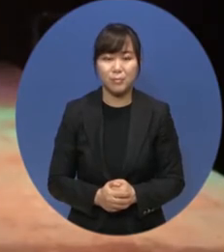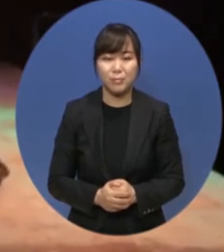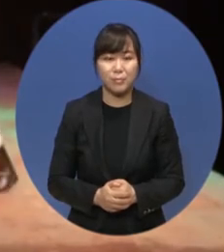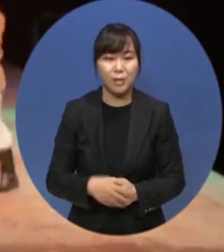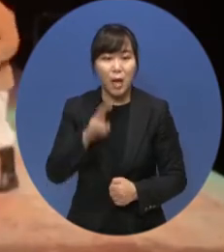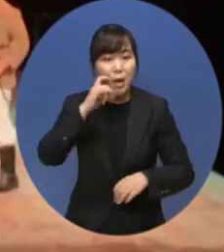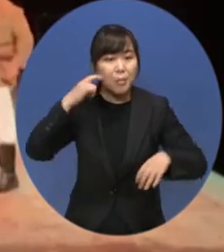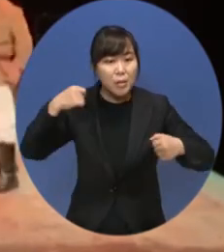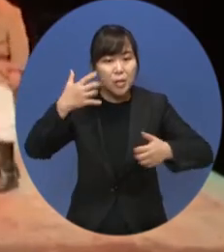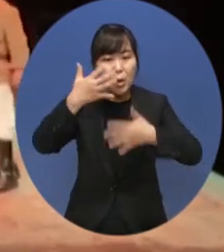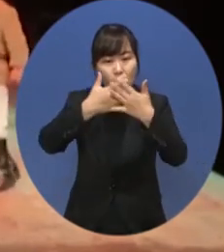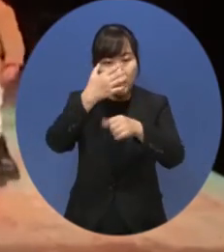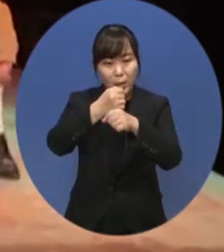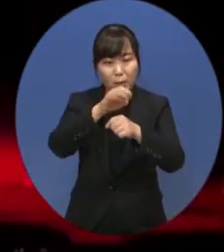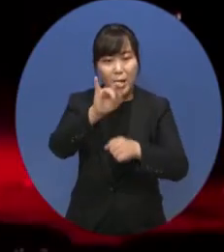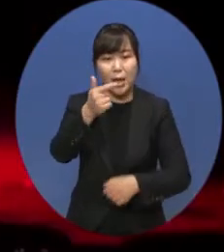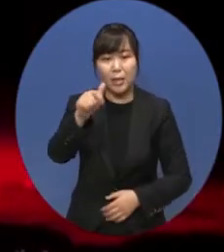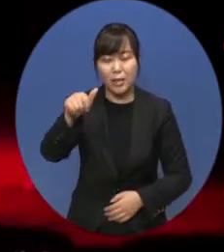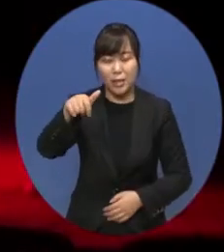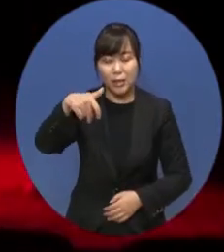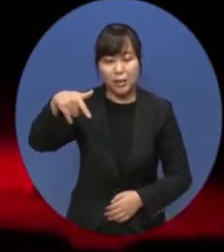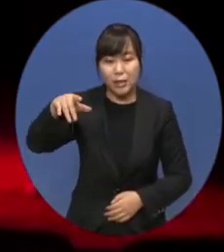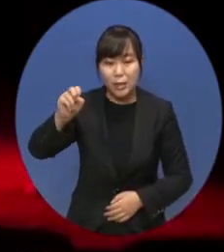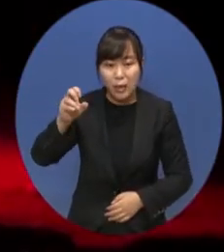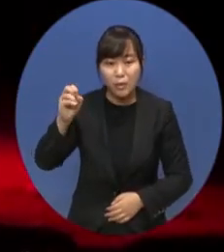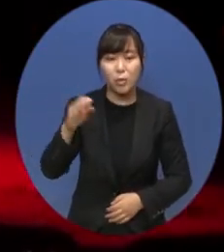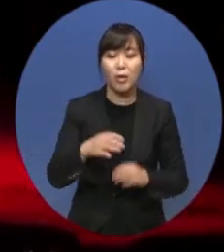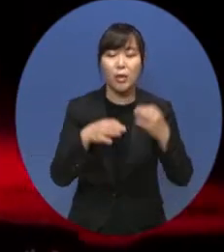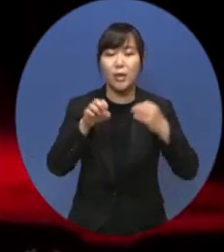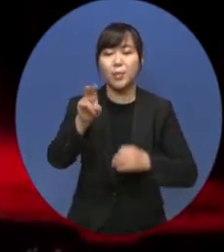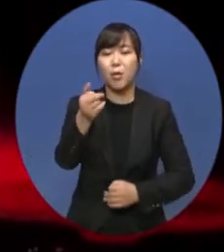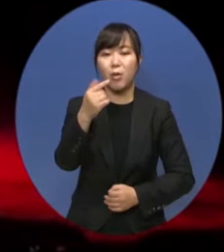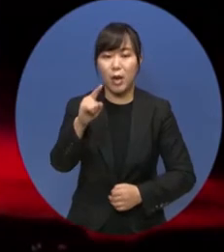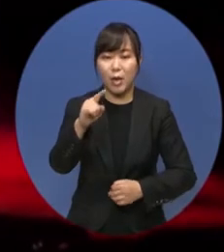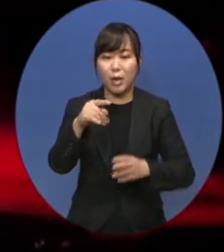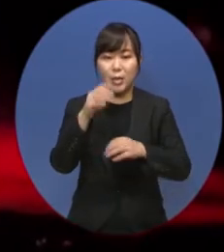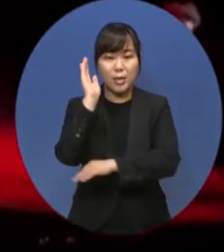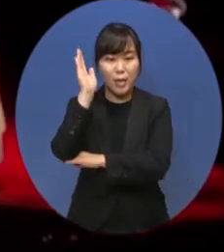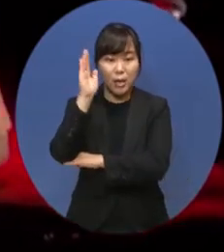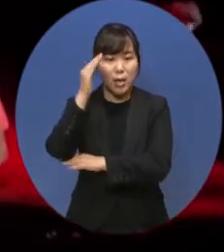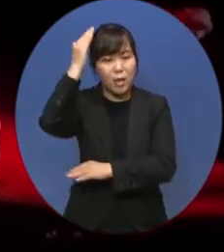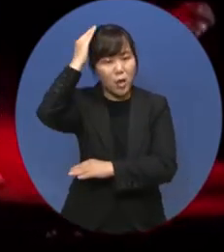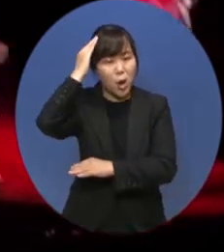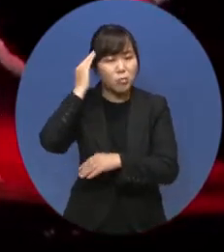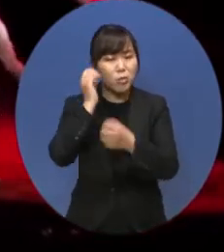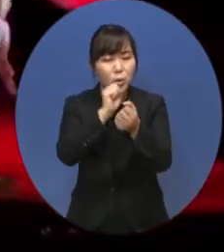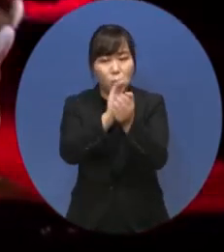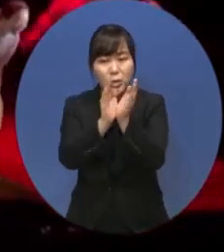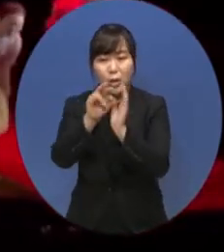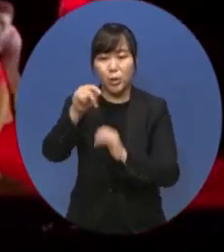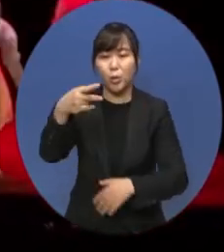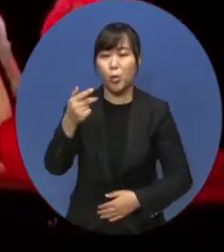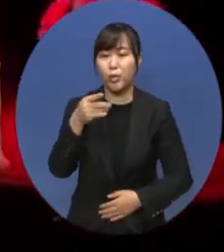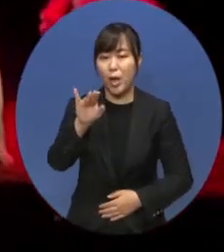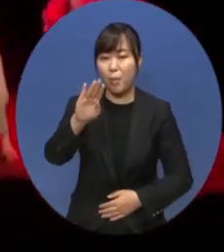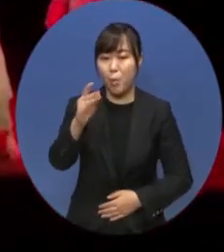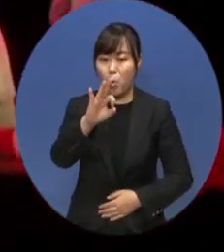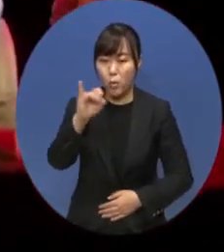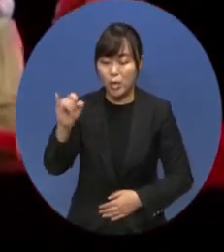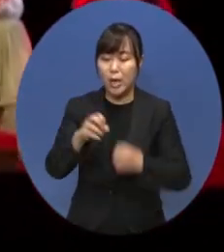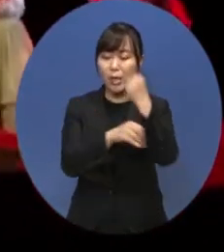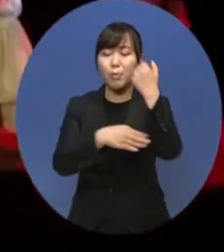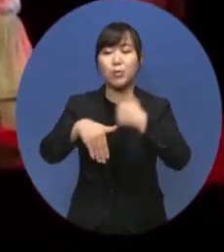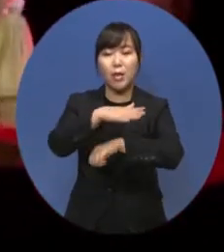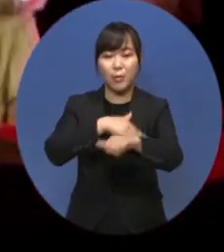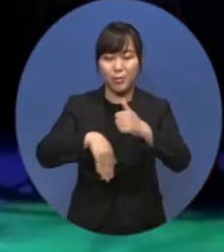뮤지컬과 영어로도 만들어진 애니깽과 김영하의 소설 검은 꽃이 돈데보이의